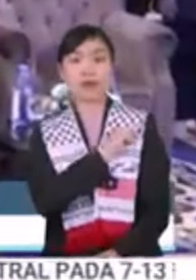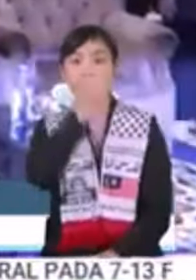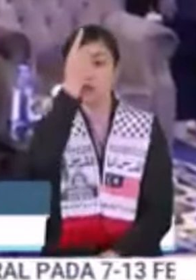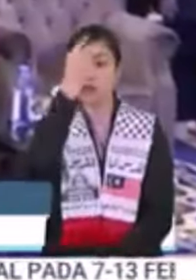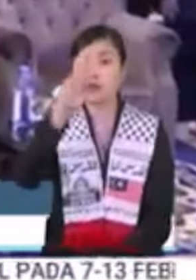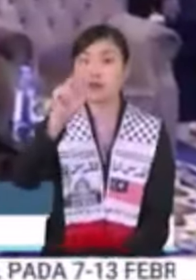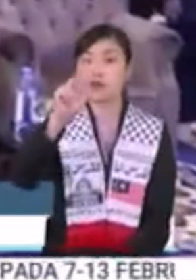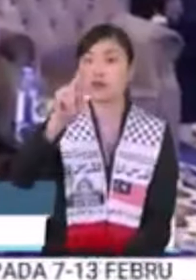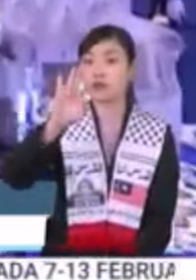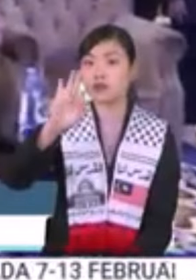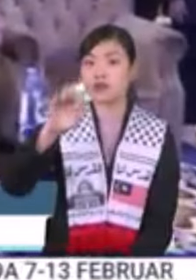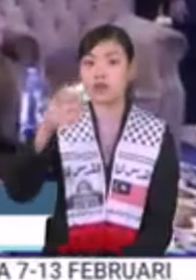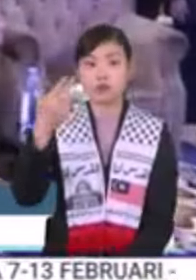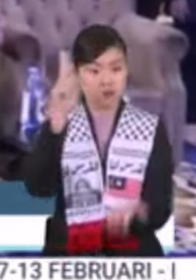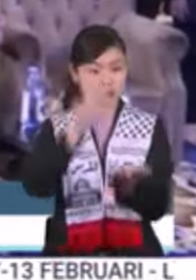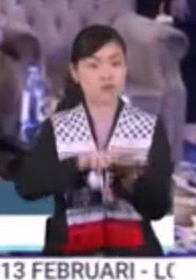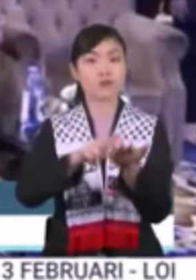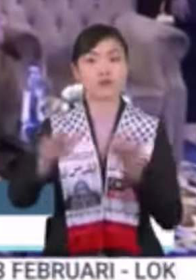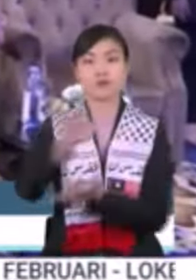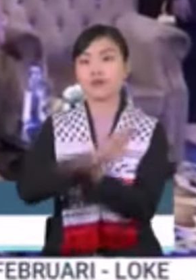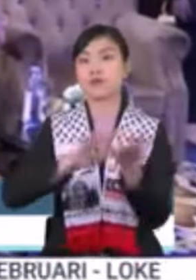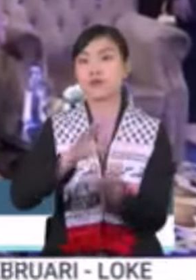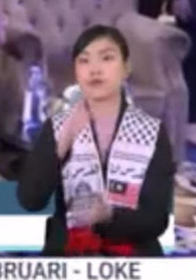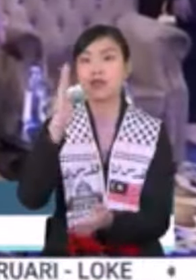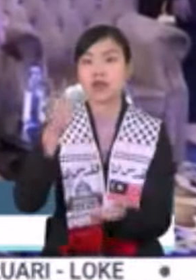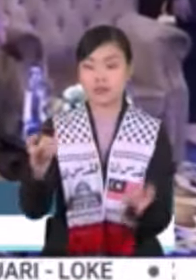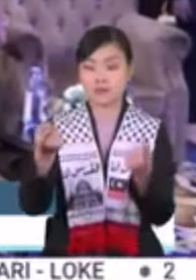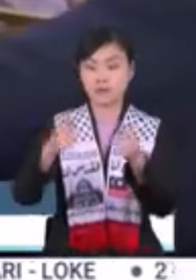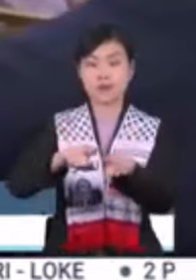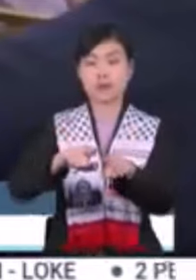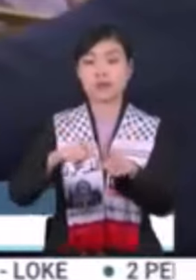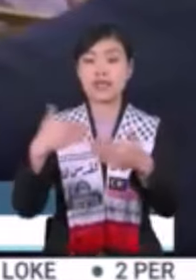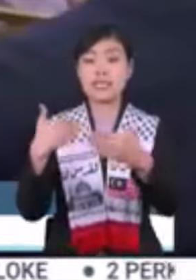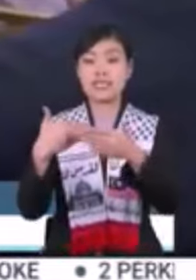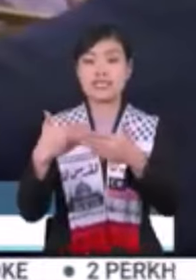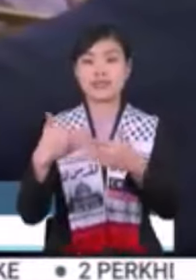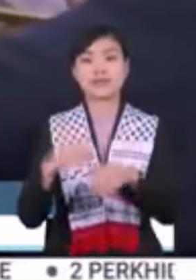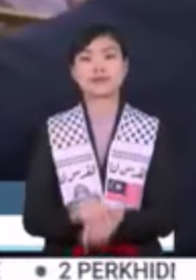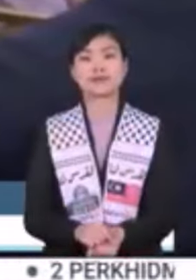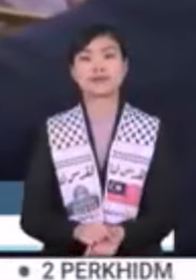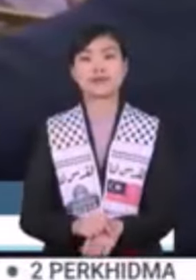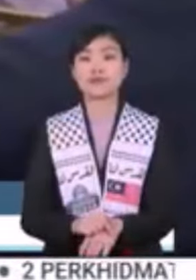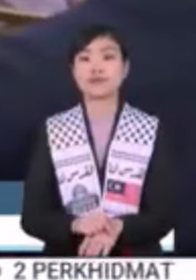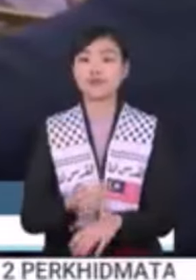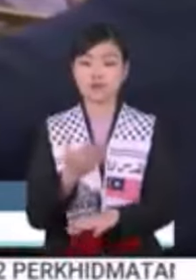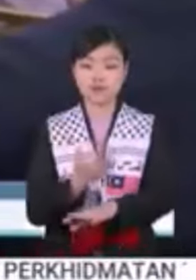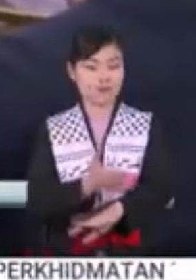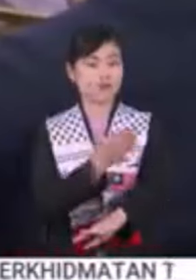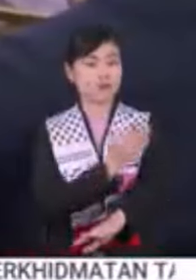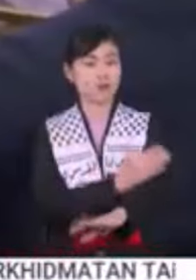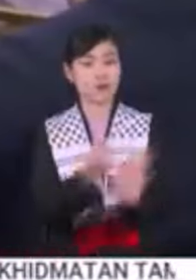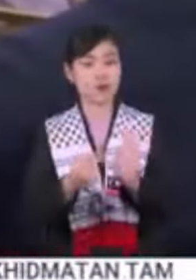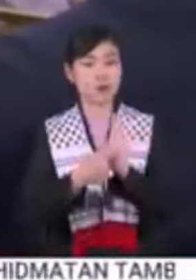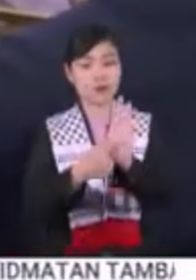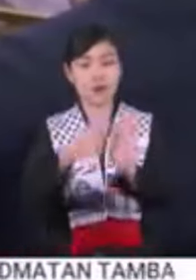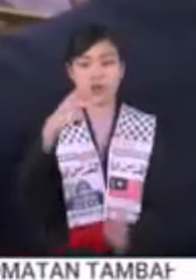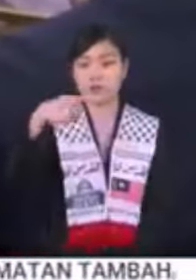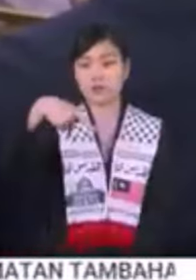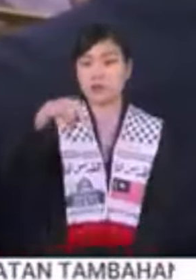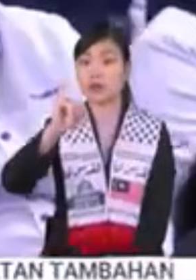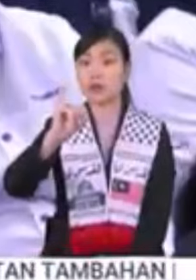Abdul Rauf yusof mengesahkan rombakan akan dilaksanakan dalam tempoh terdekat turut ditambah baik petunjuk prestasi utama